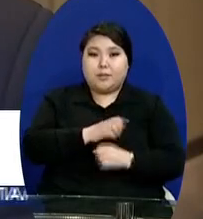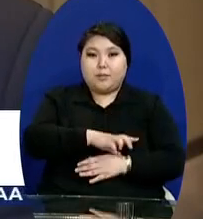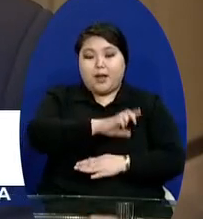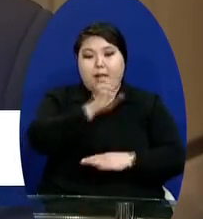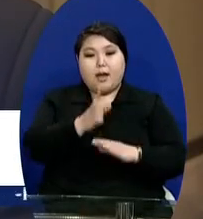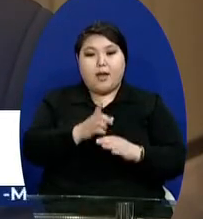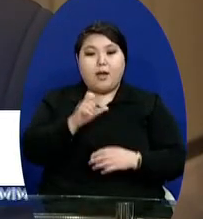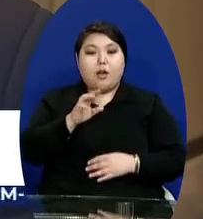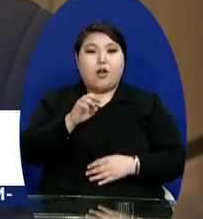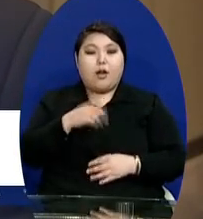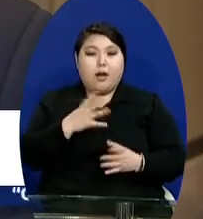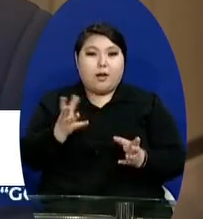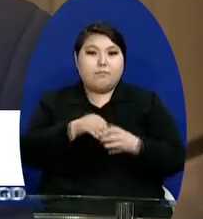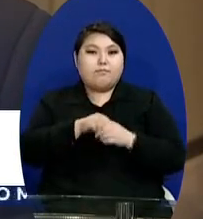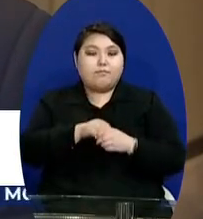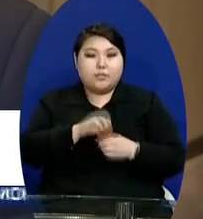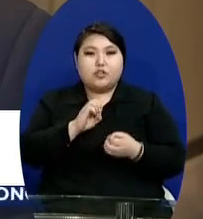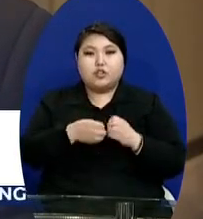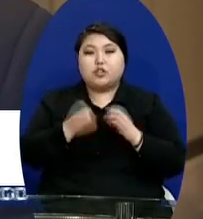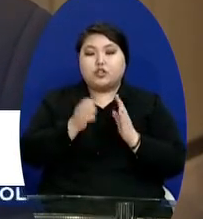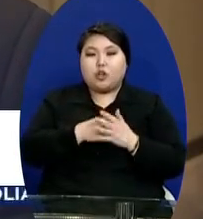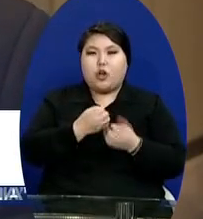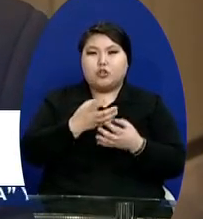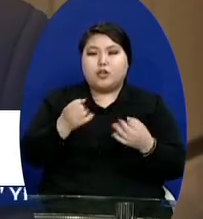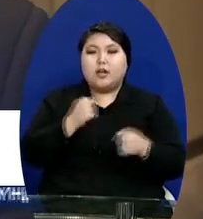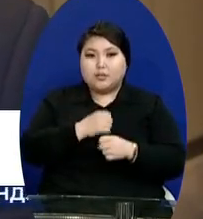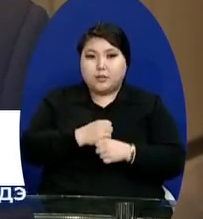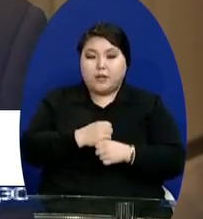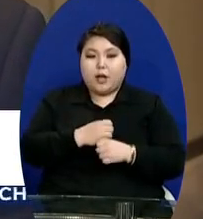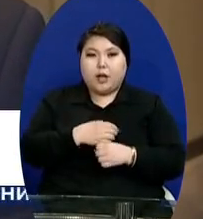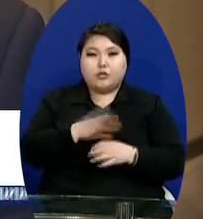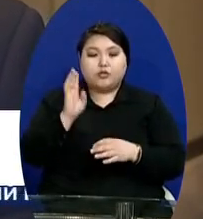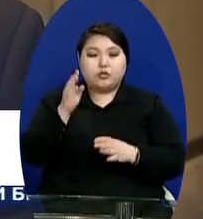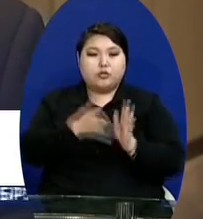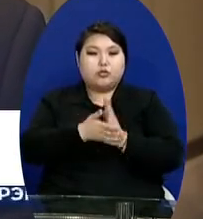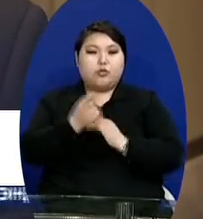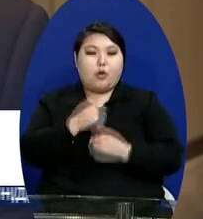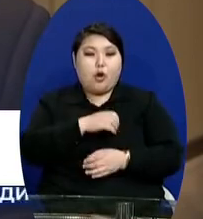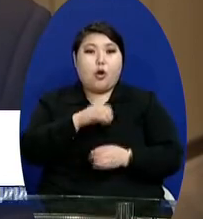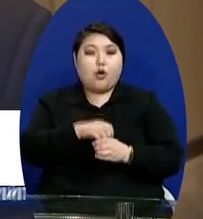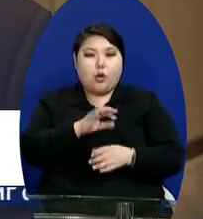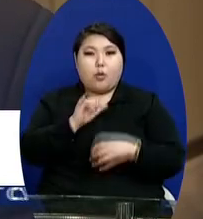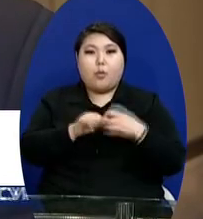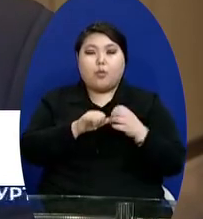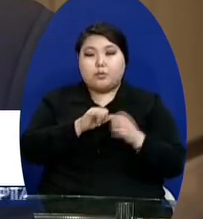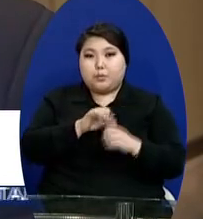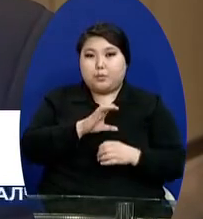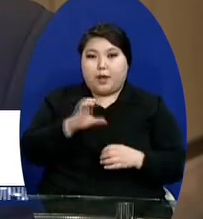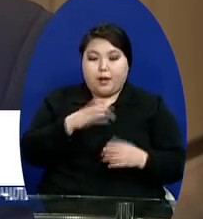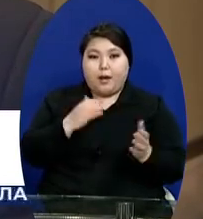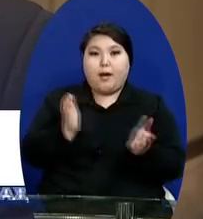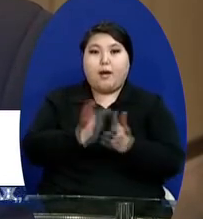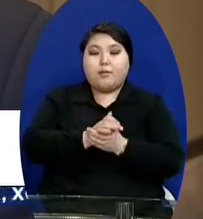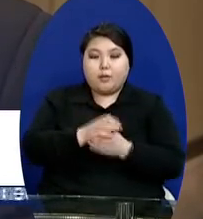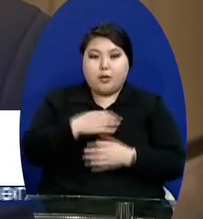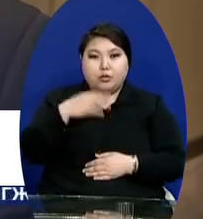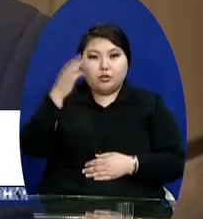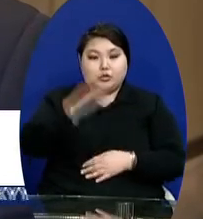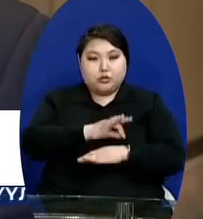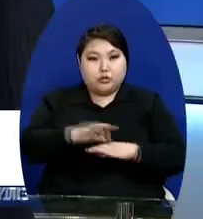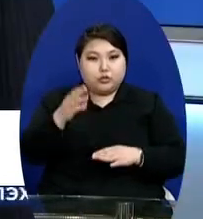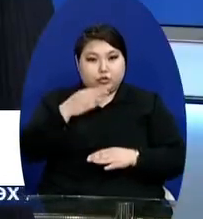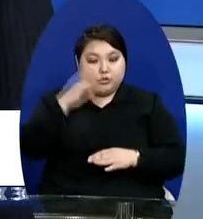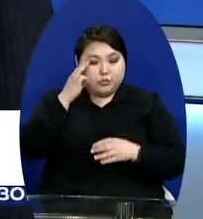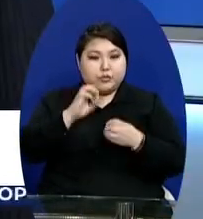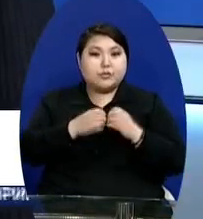авч үлдэхийн тулд хийх зөв олон ажлууд байна. Тодорхой хэмжээний төсөв мөнгөийг тавьж энэ олон улсын байгууллагуудтай хамтарсан төсөл хөтөлбөрүүдийг бид нар хэрэгжүүлж